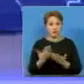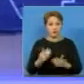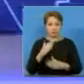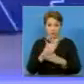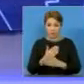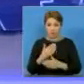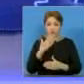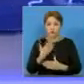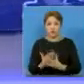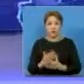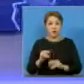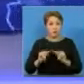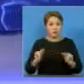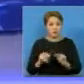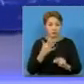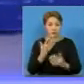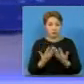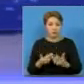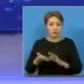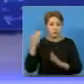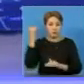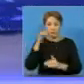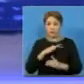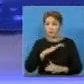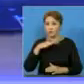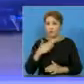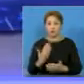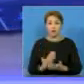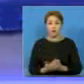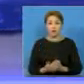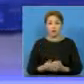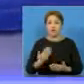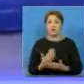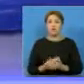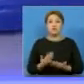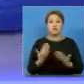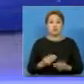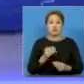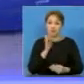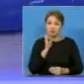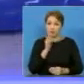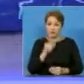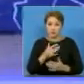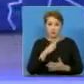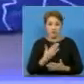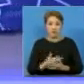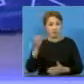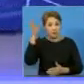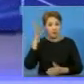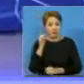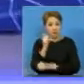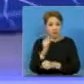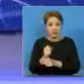сұрап шағымданған ұстаздар саны өткен жылдармен салыстырғанда көп. Басым бөлігі еңбекақының жағдайын айтты. Білім және ғылым